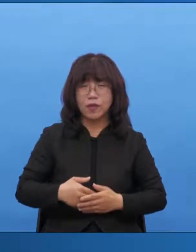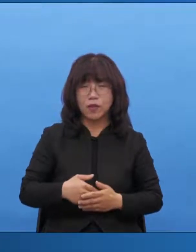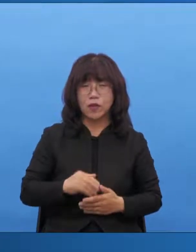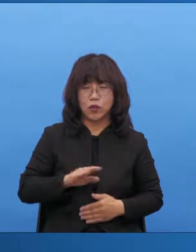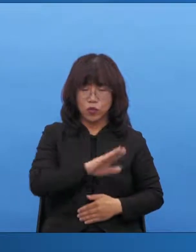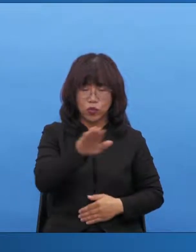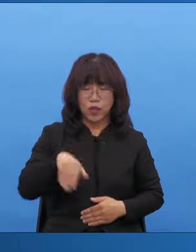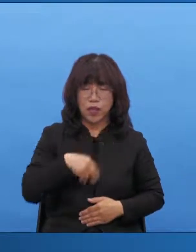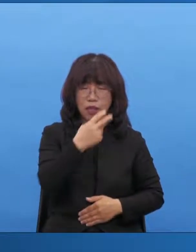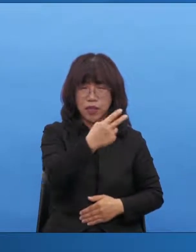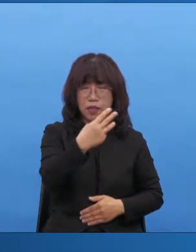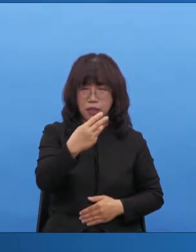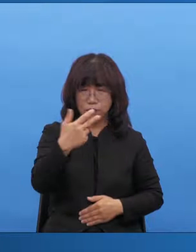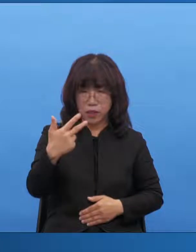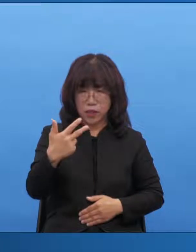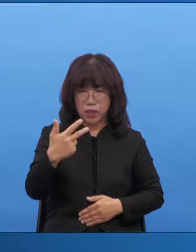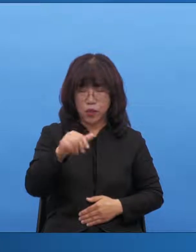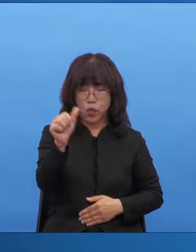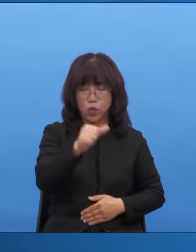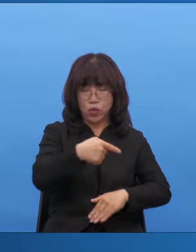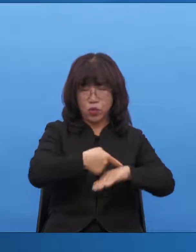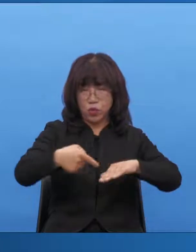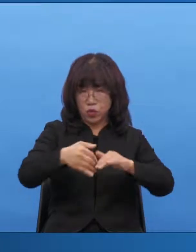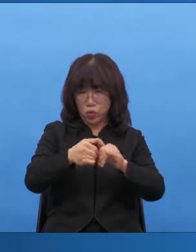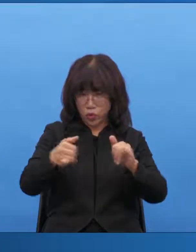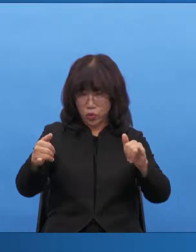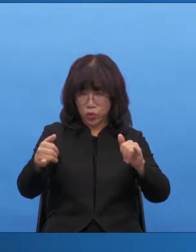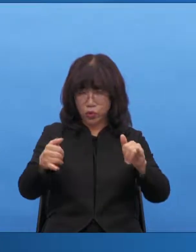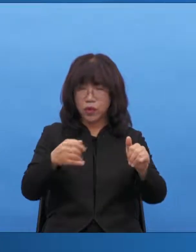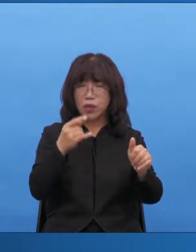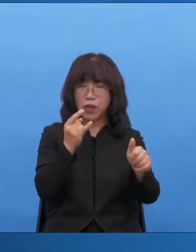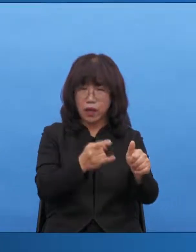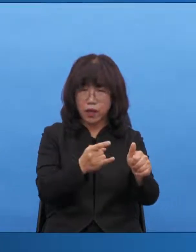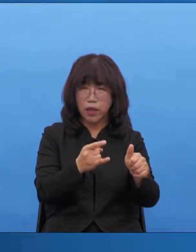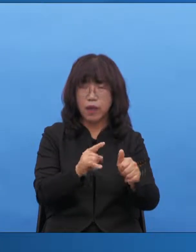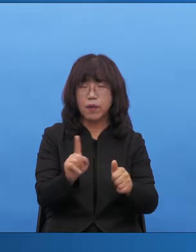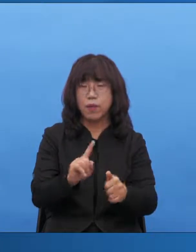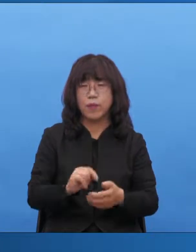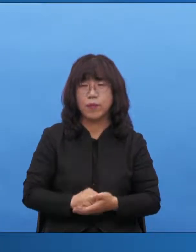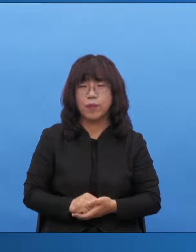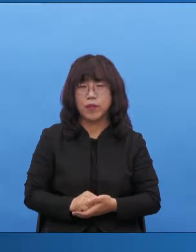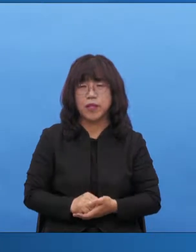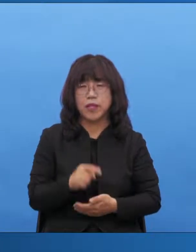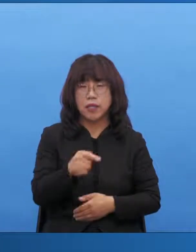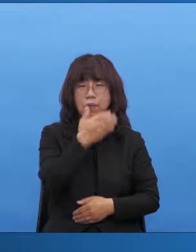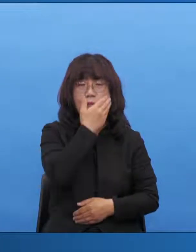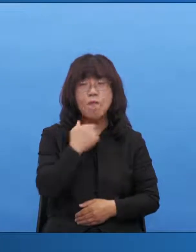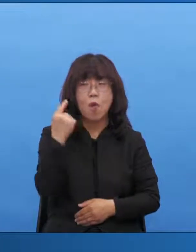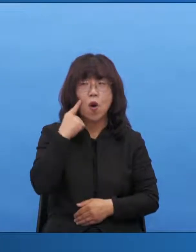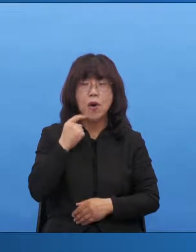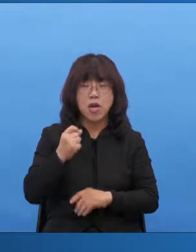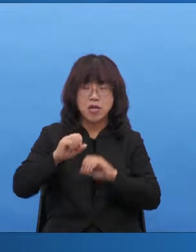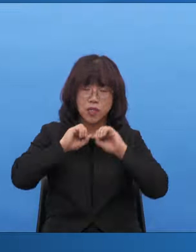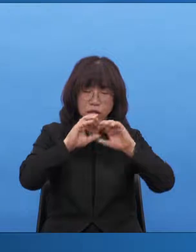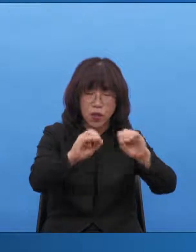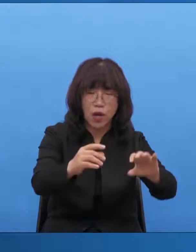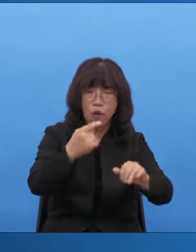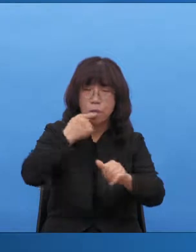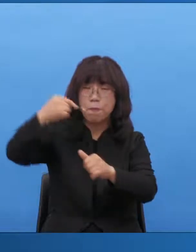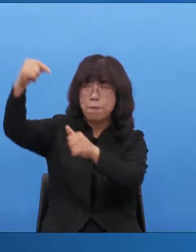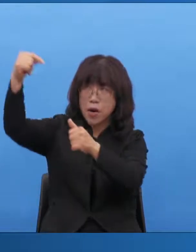d'aller jusqu'aux 237 nations et 7000 tribus pour relayer la bonne nouvelle de